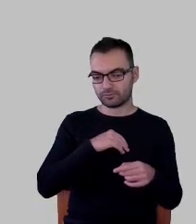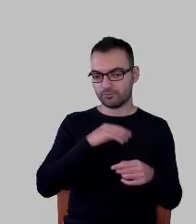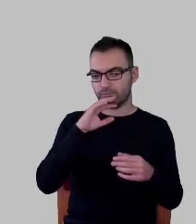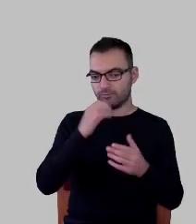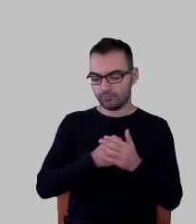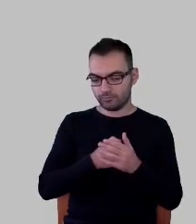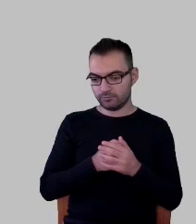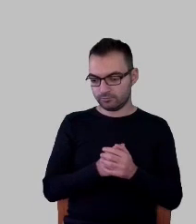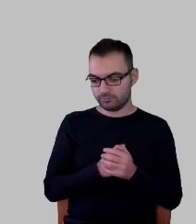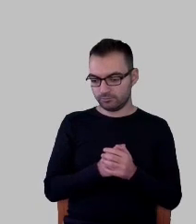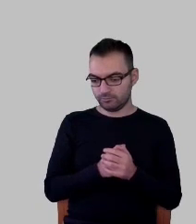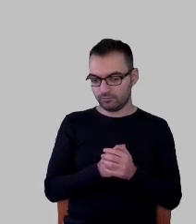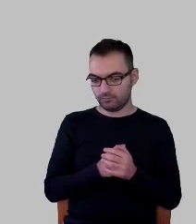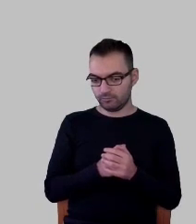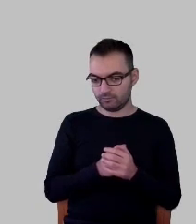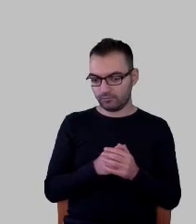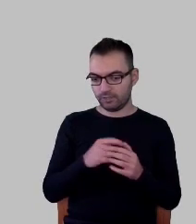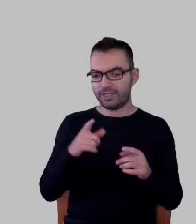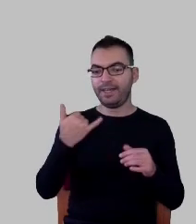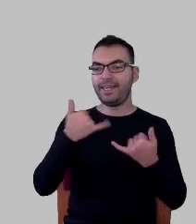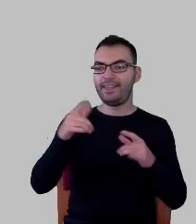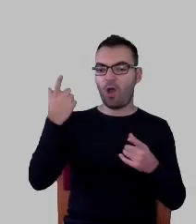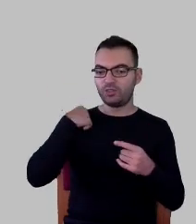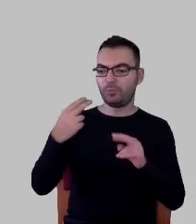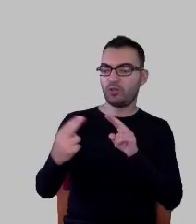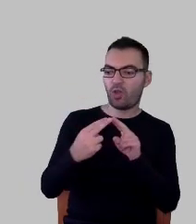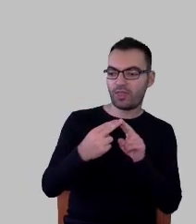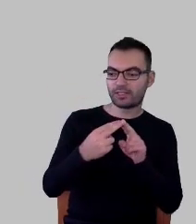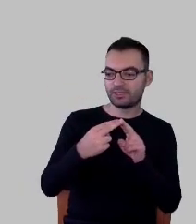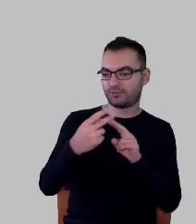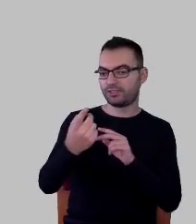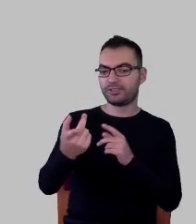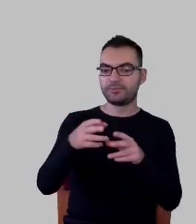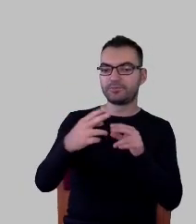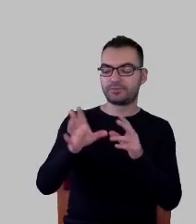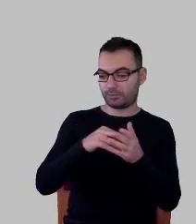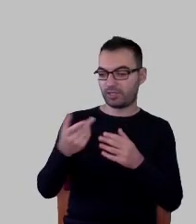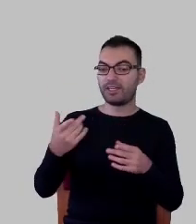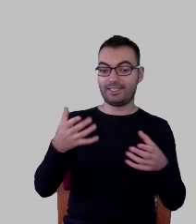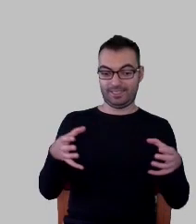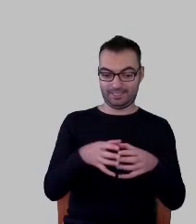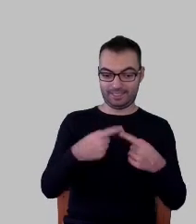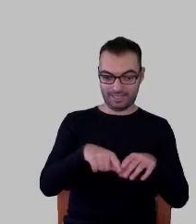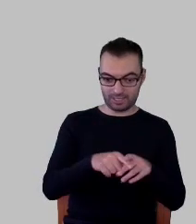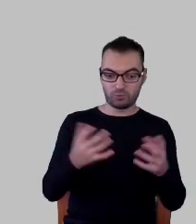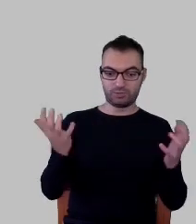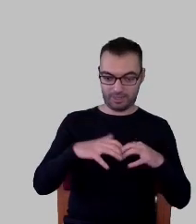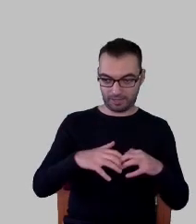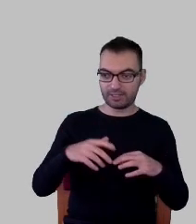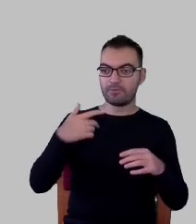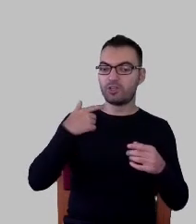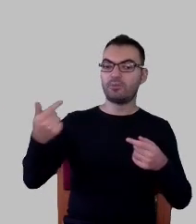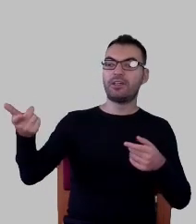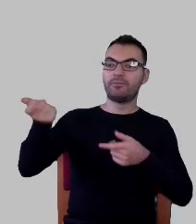skorzystać z wiedzy o potrzebach dziecka innych osób, które mogą wziąć udział w posiedzeniu zespołu orzekającego, przybliżyć